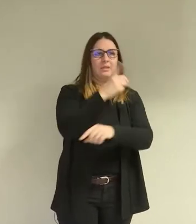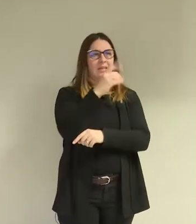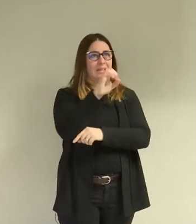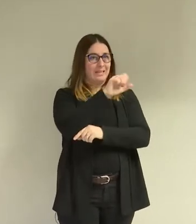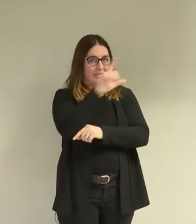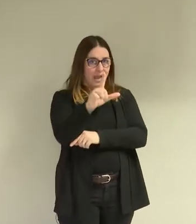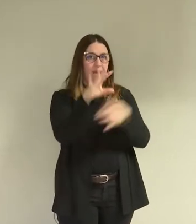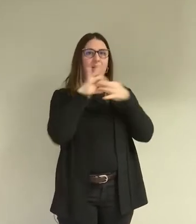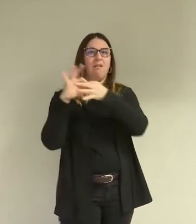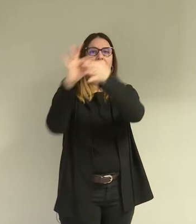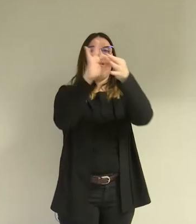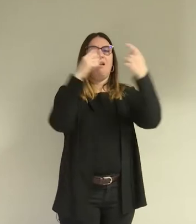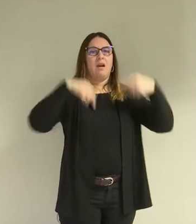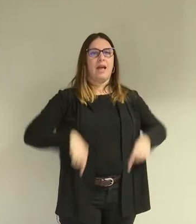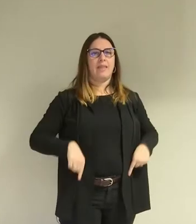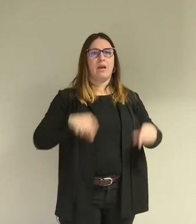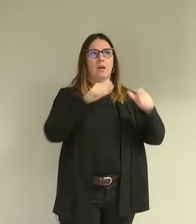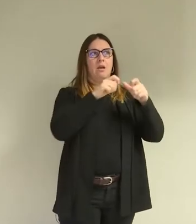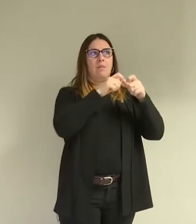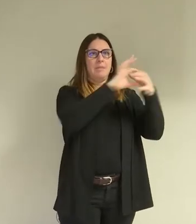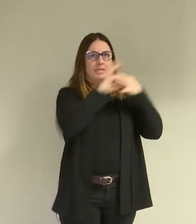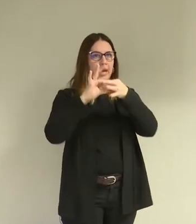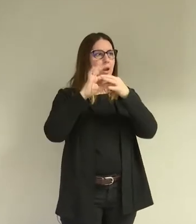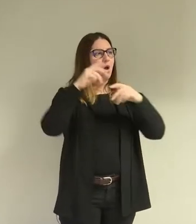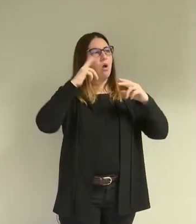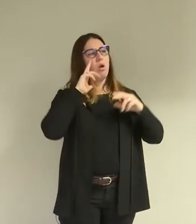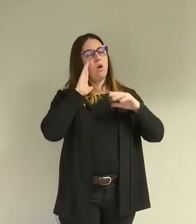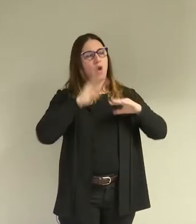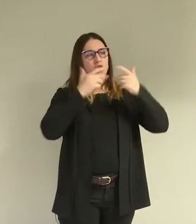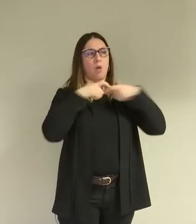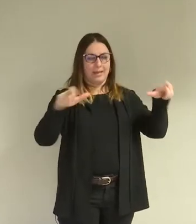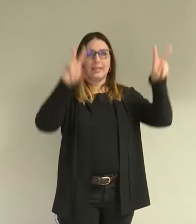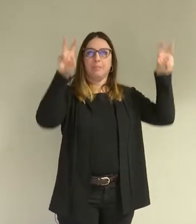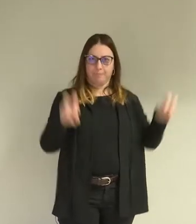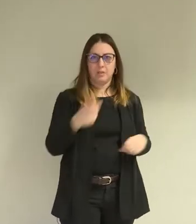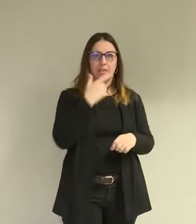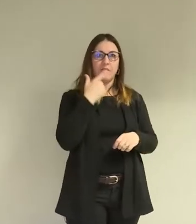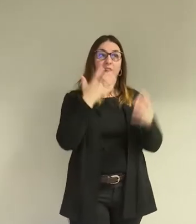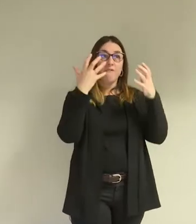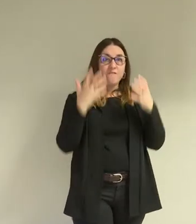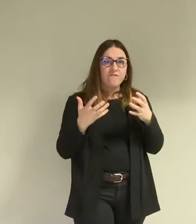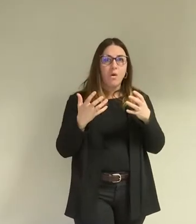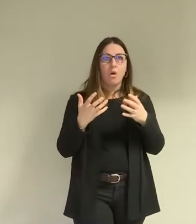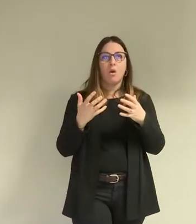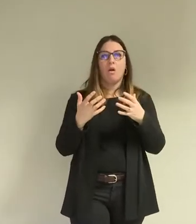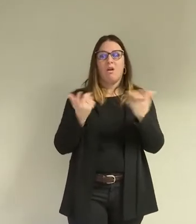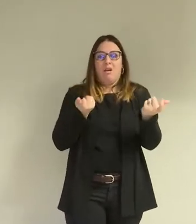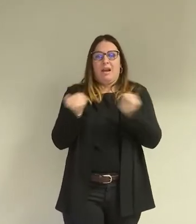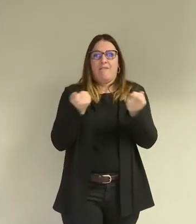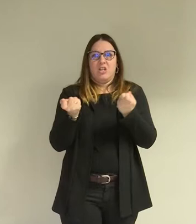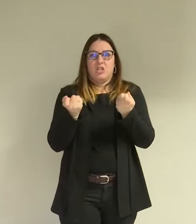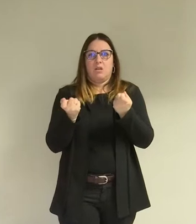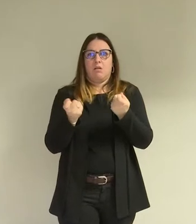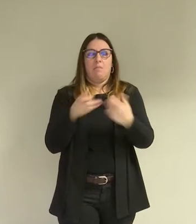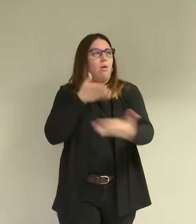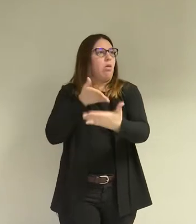interministérielle à l'hébergement et à l'accès au logement accompagne désormais des logiques de résorption plutôt que rester dans